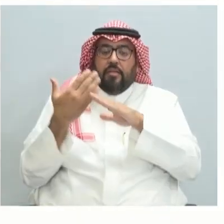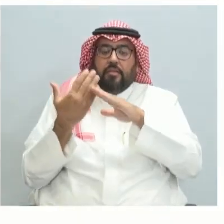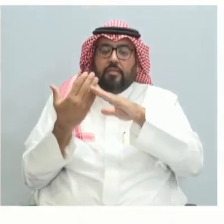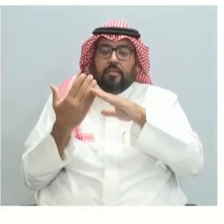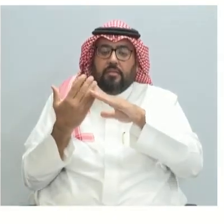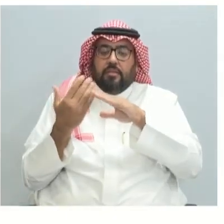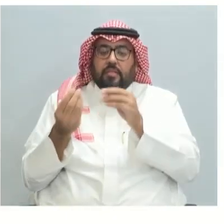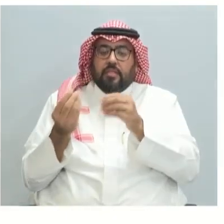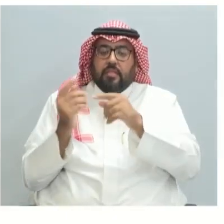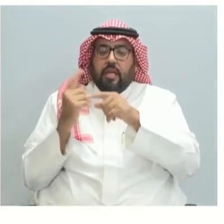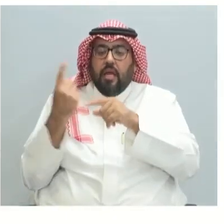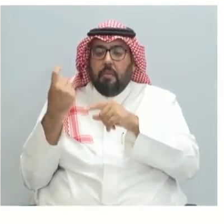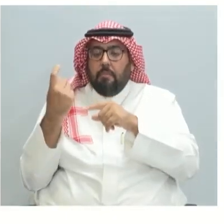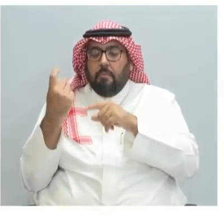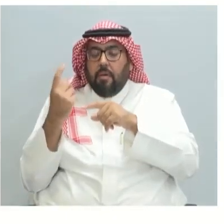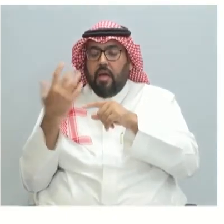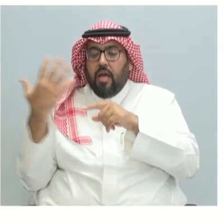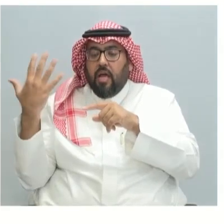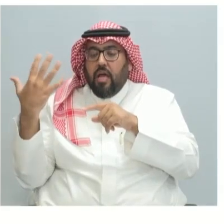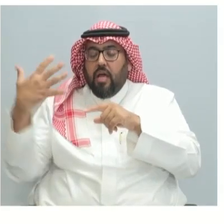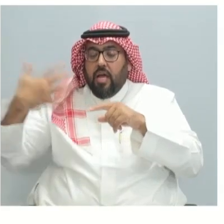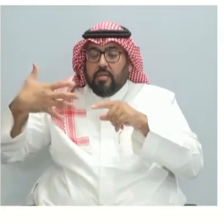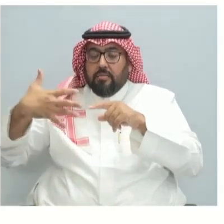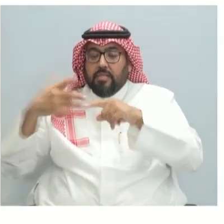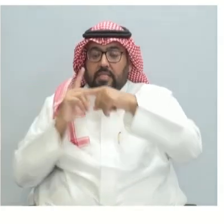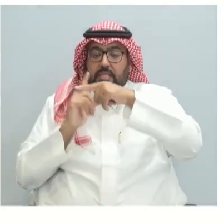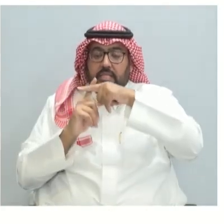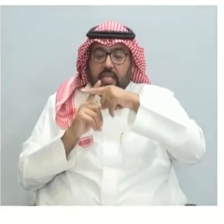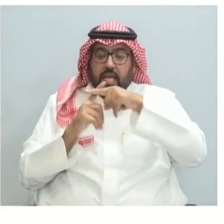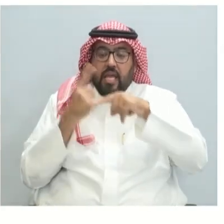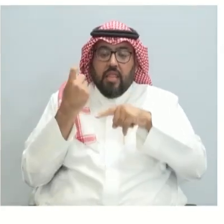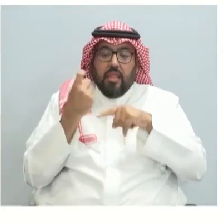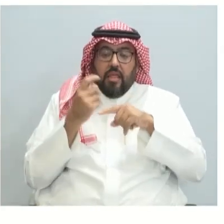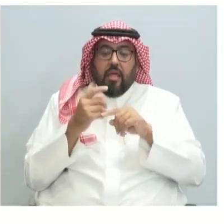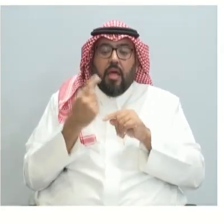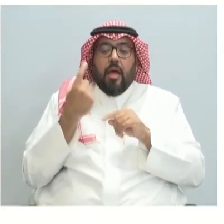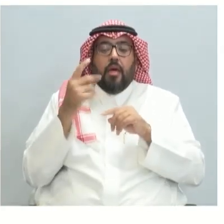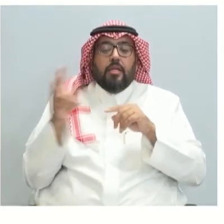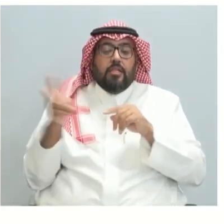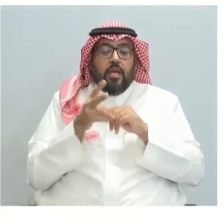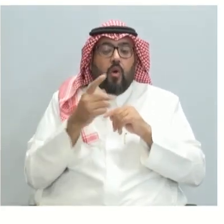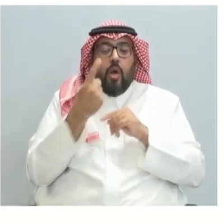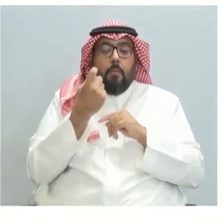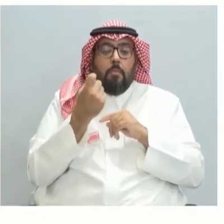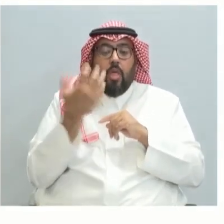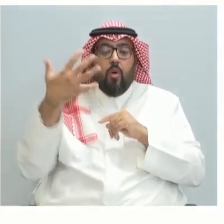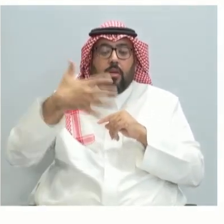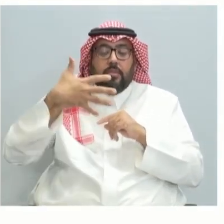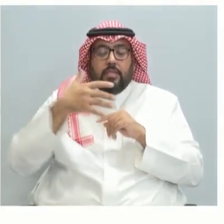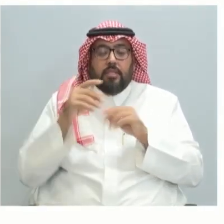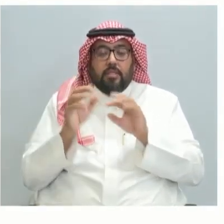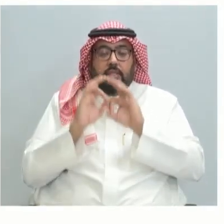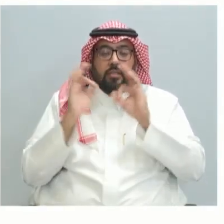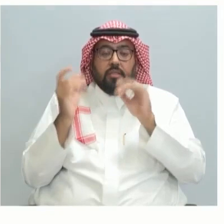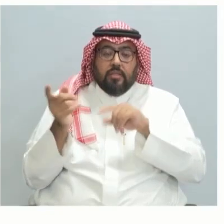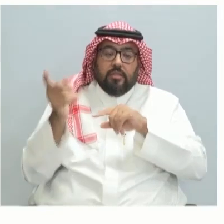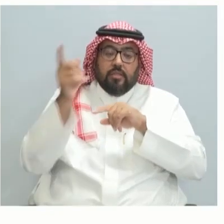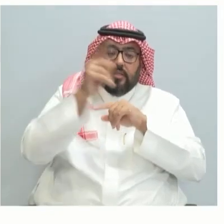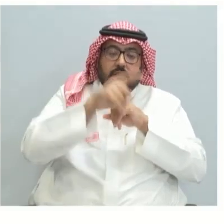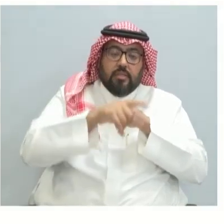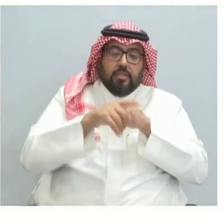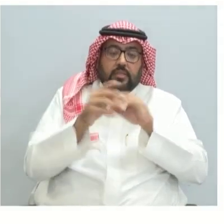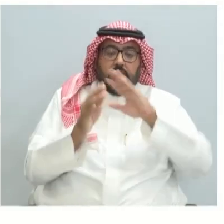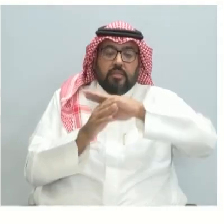سوف نضيف 100 درجه الى الخمسين السابقه سوف تصبح 150 درجه سوف نرسم قطاع الى النصل الى الزاويه